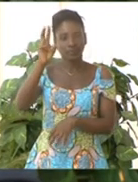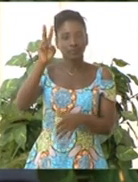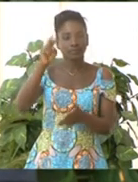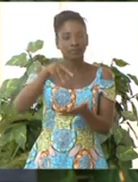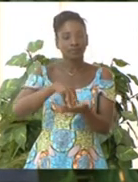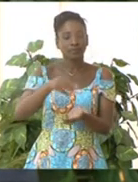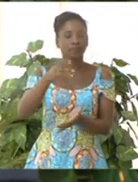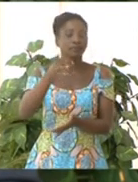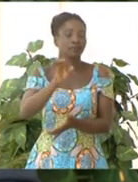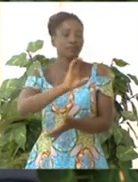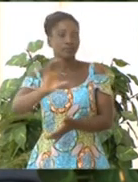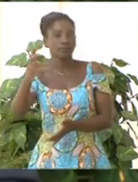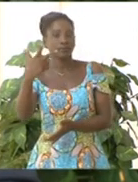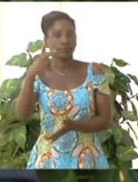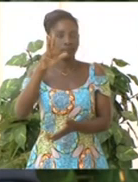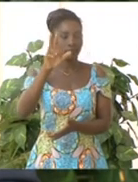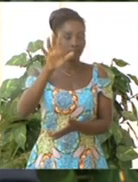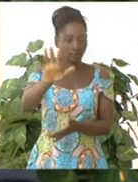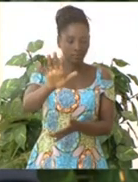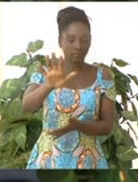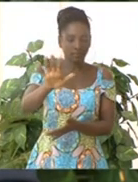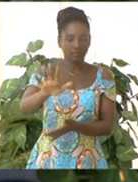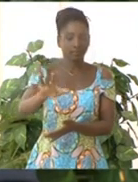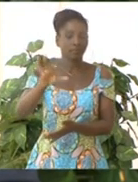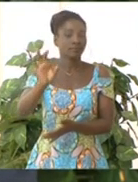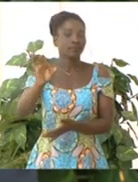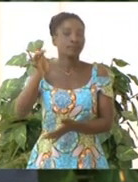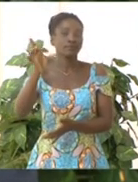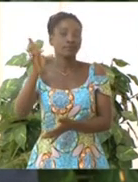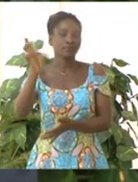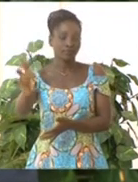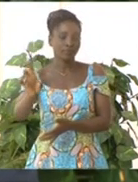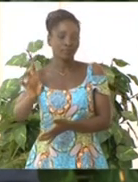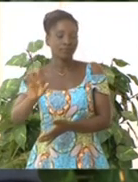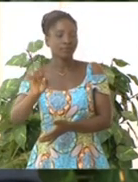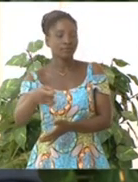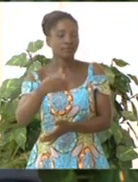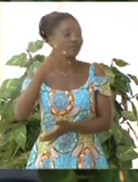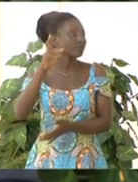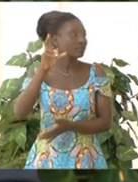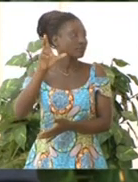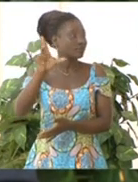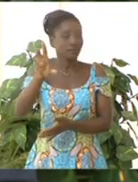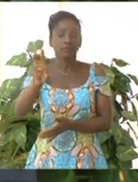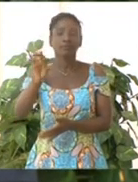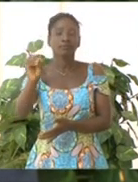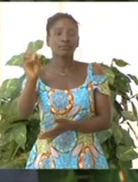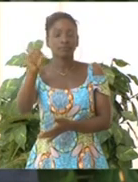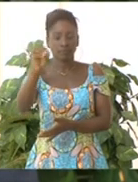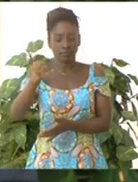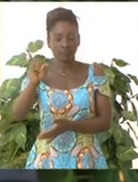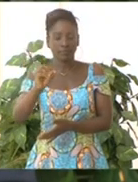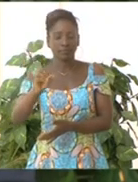135 soit 97,79 % affi n'guessan pascal